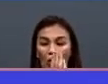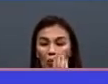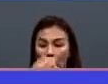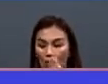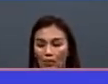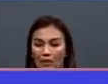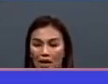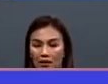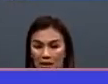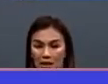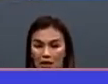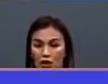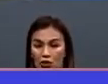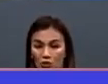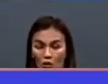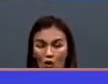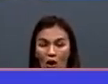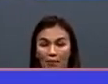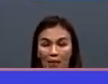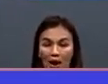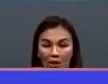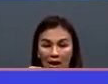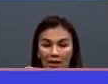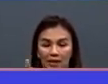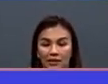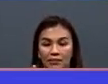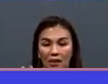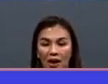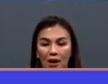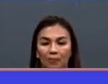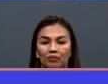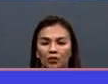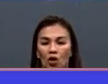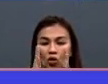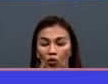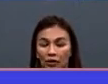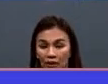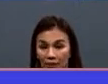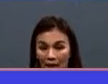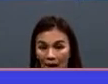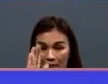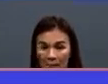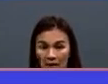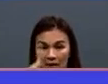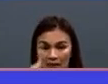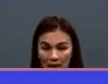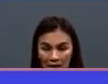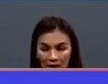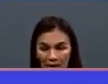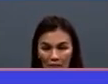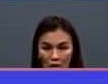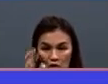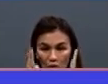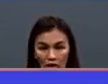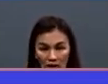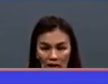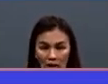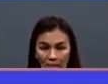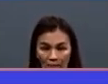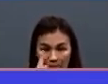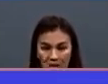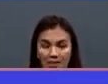นะคก็เลยไม่ใช่แค่ทางเลือกนะแต่เป็นการพัฒนาที่สำคัญที่จะสามารถเปลี่ยนแปลงโครงสร้างอุตสาหกรรม